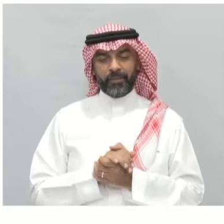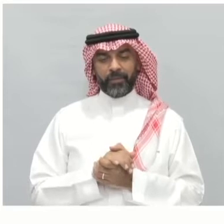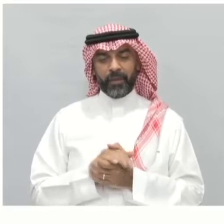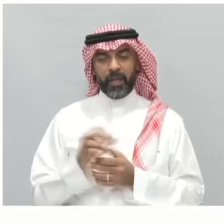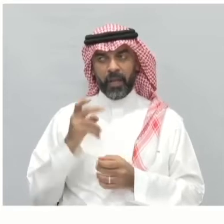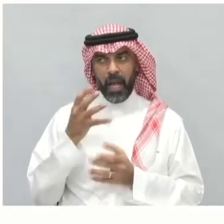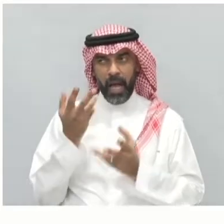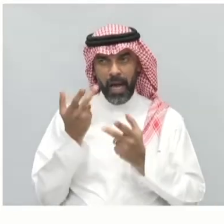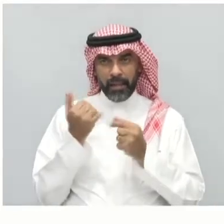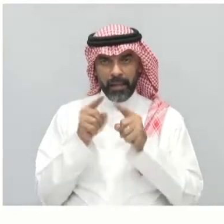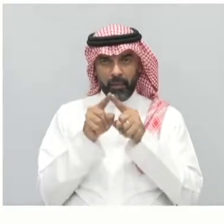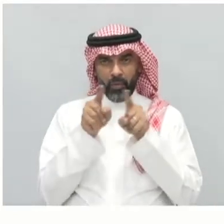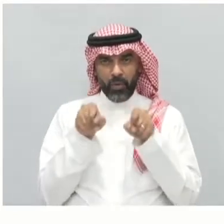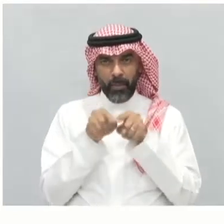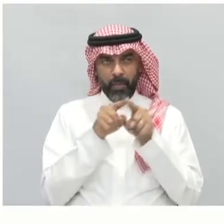المربعات